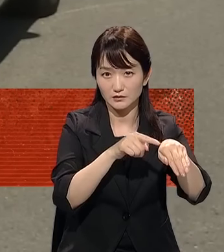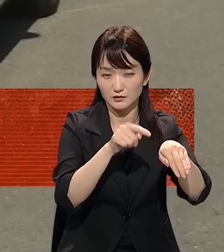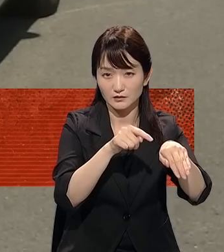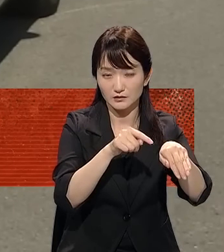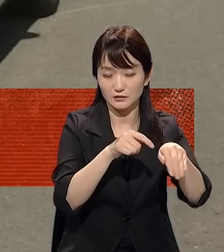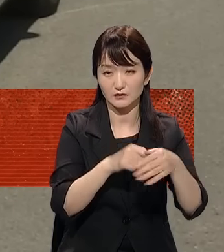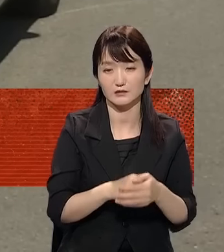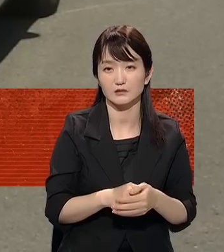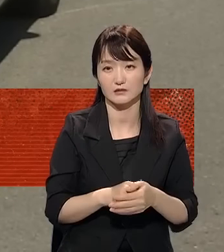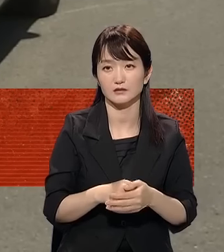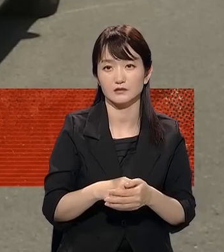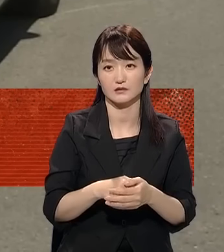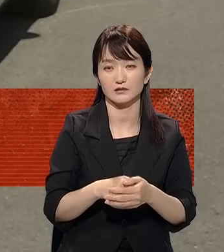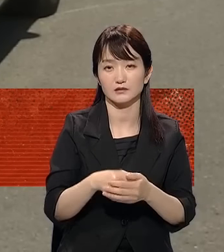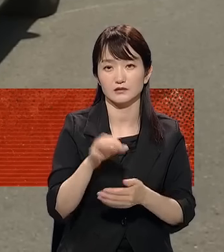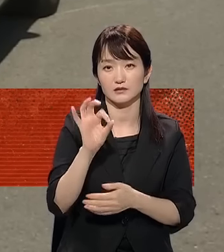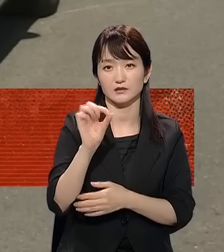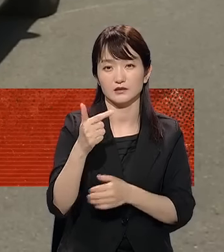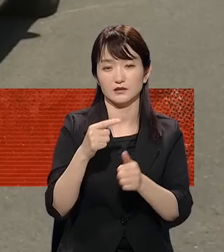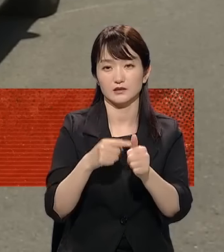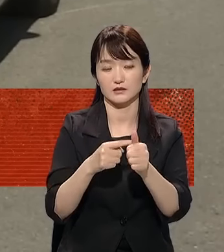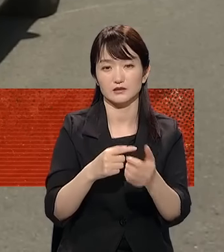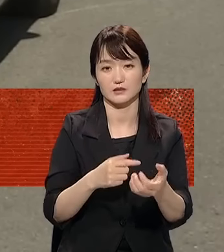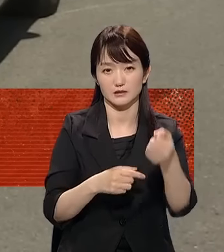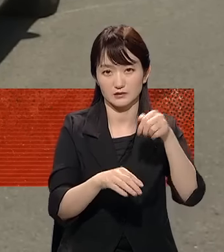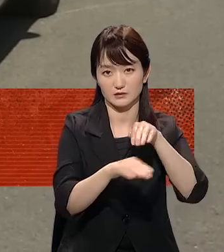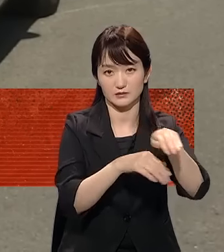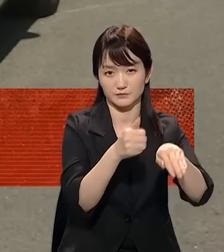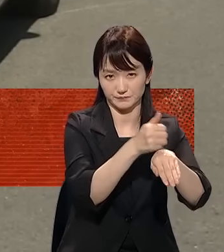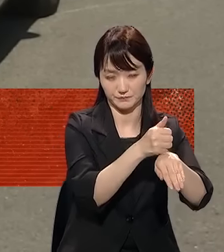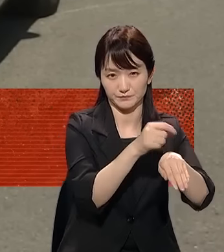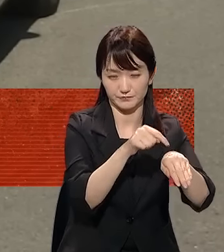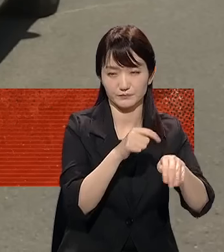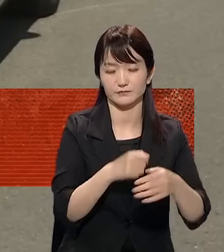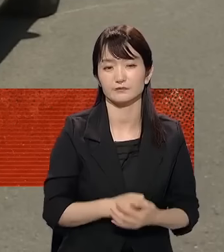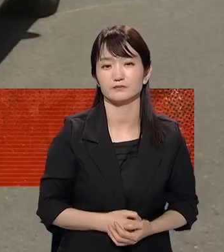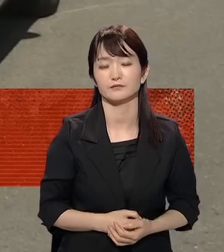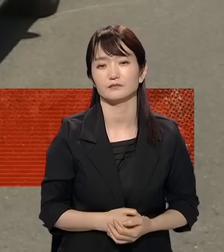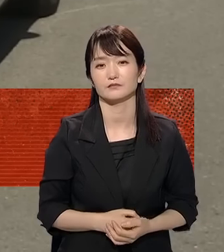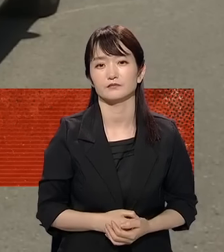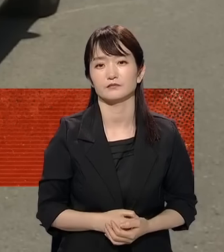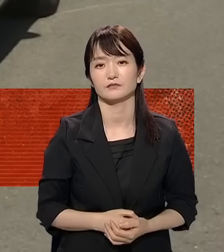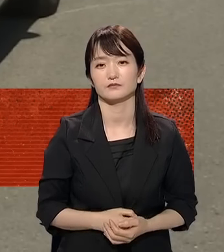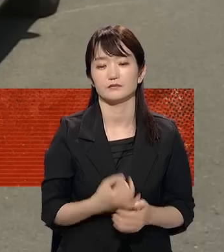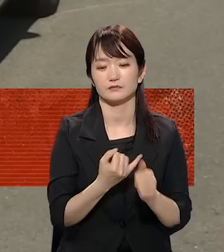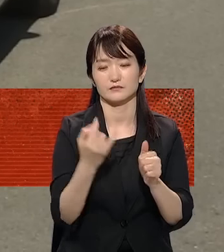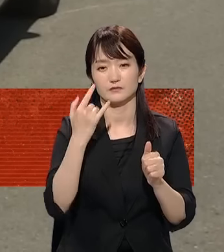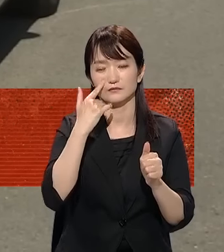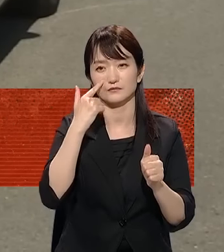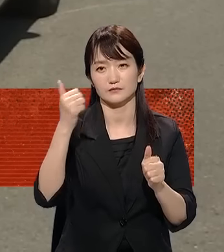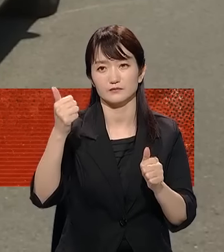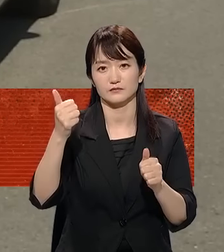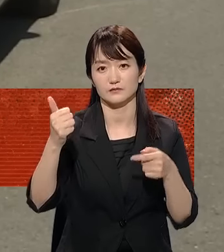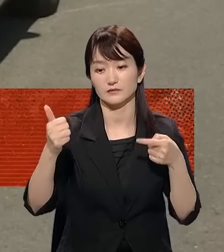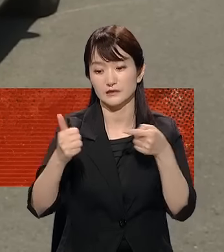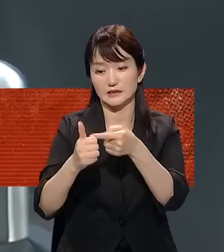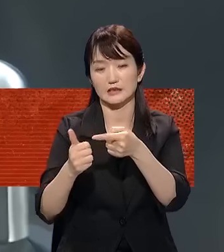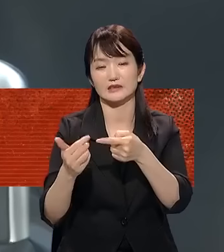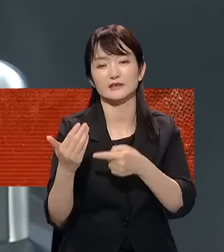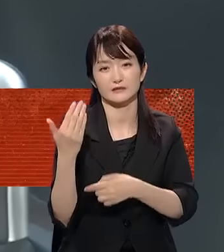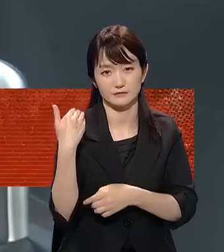사위 안씨가 소유했던 차량이라고 합니다 이게 끝이 아닙니다 장인 사 당하기 장인이 사례 당하기